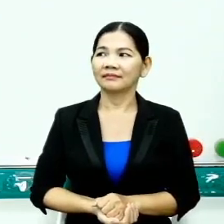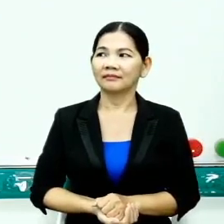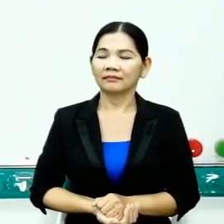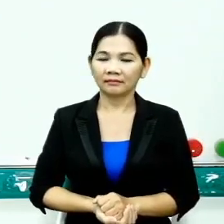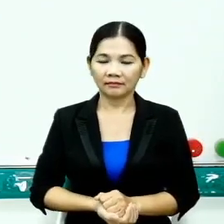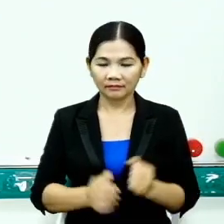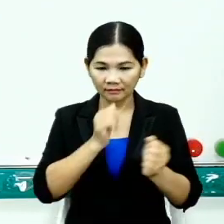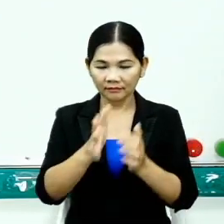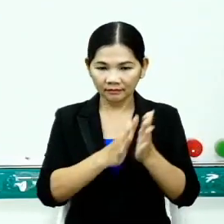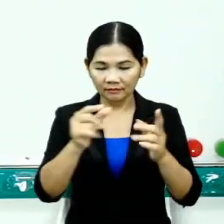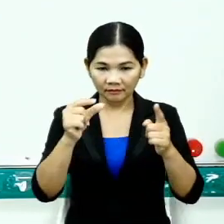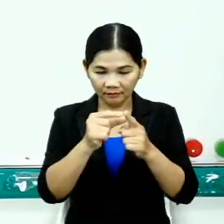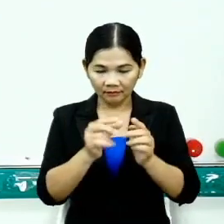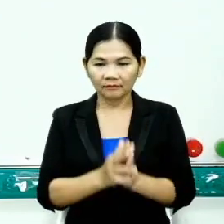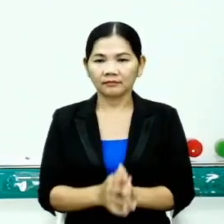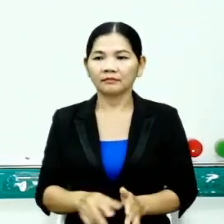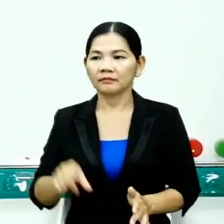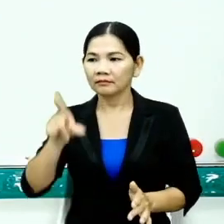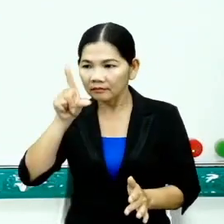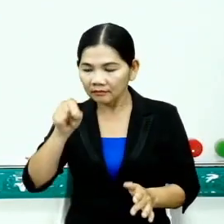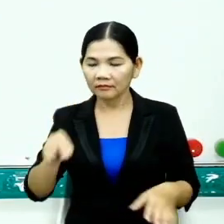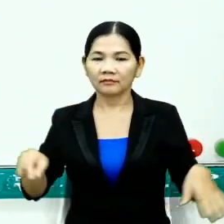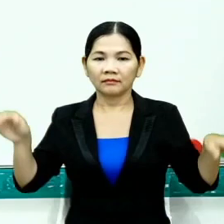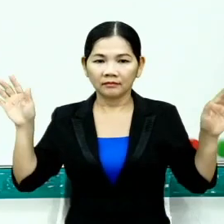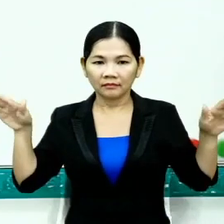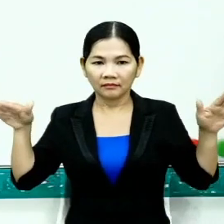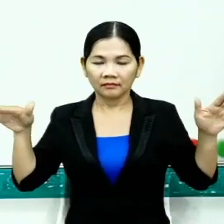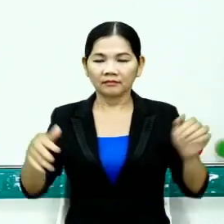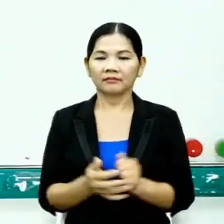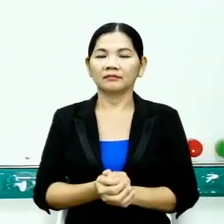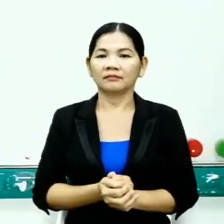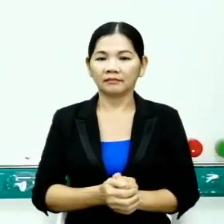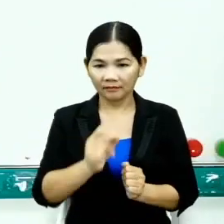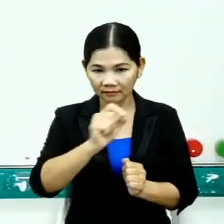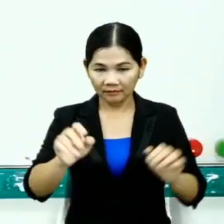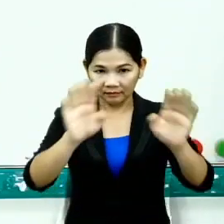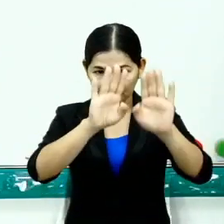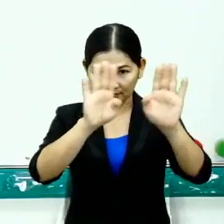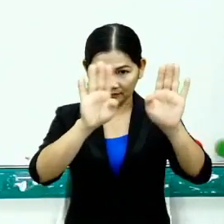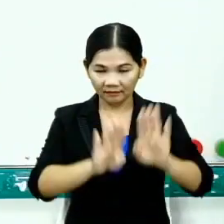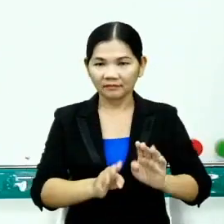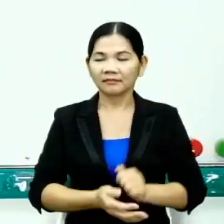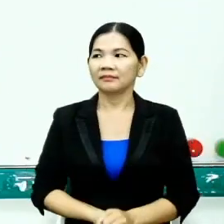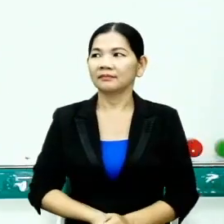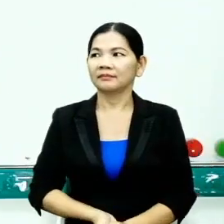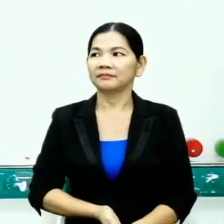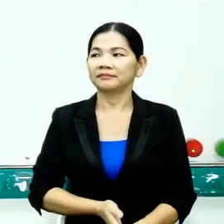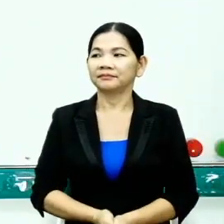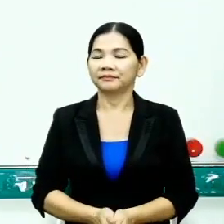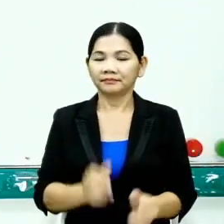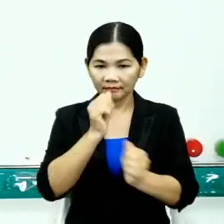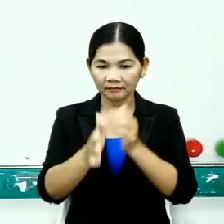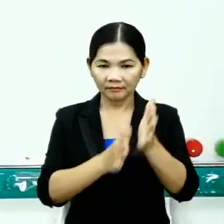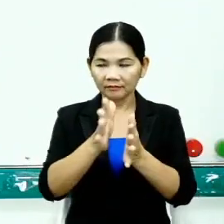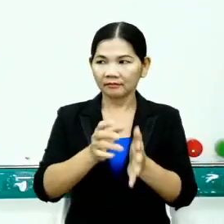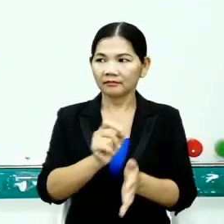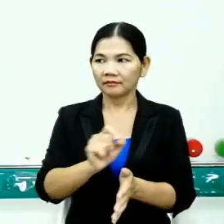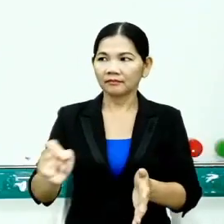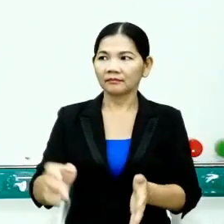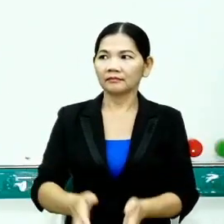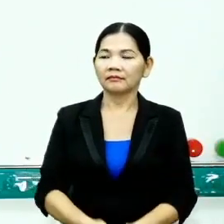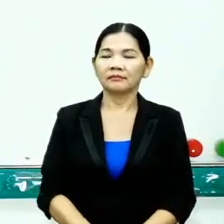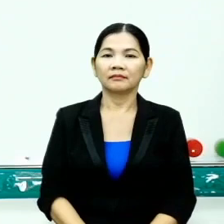ដើមសរសេរពាក្យតទាចូលក្តារឈ្នួនរបស់កូនចំណែកឯអ្នកគ្រូអ្នកគ្រូនឹងសរសេរនៅលើក្តារខៀនចាប់ផ្ដើមសរសេរ